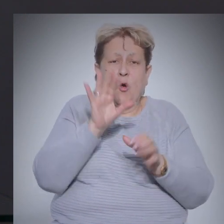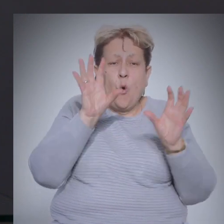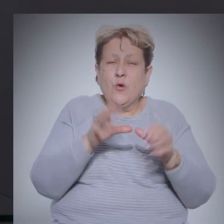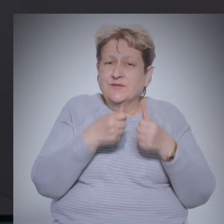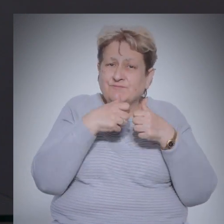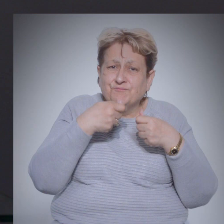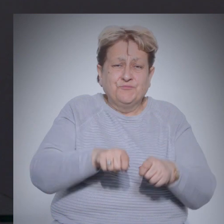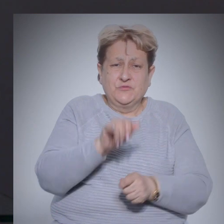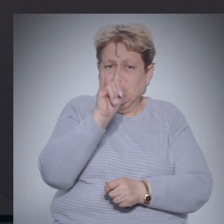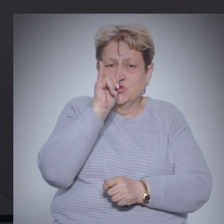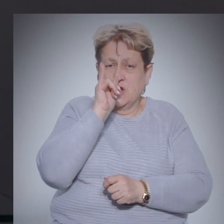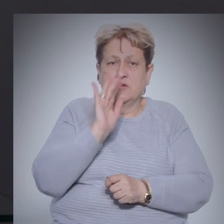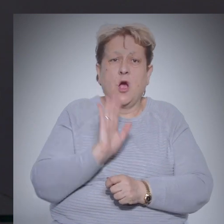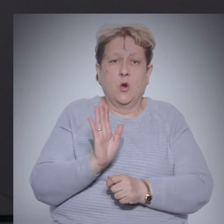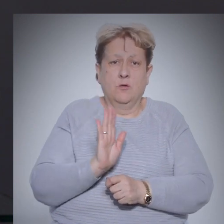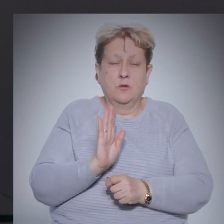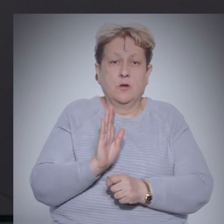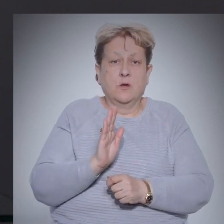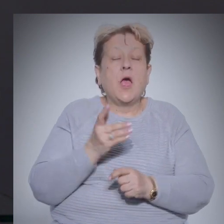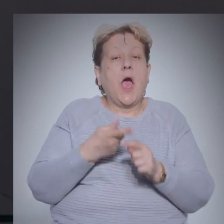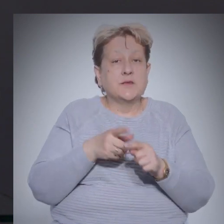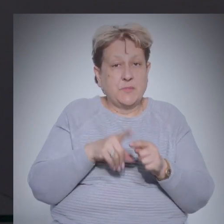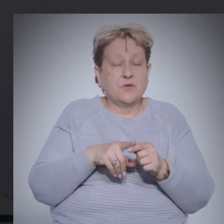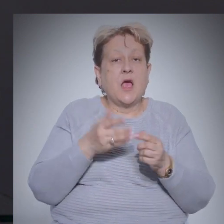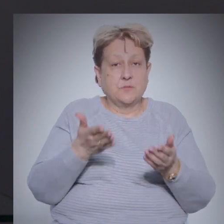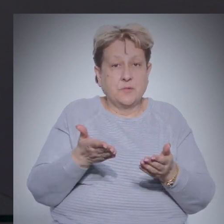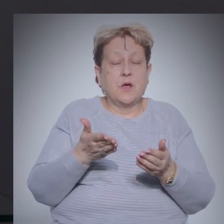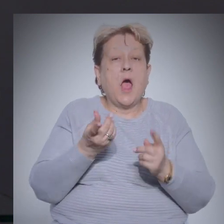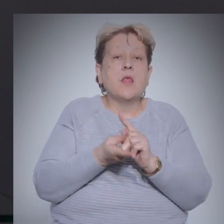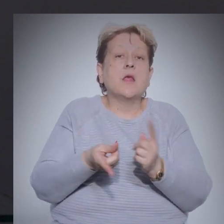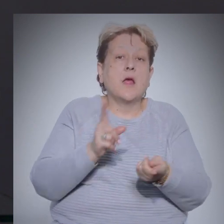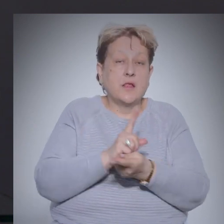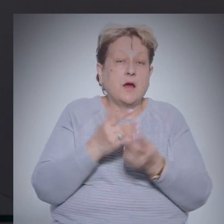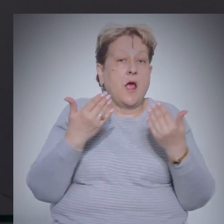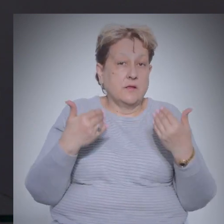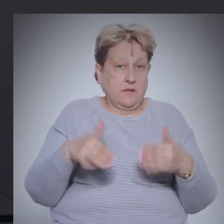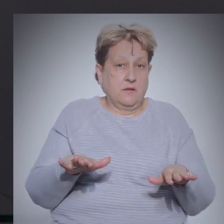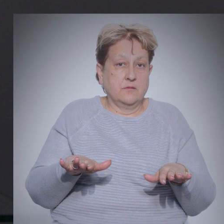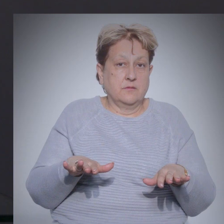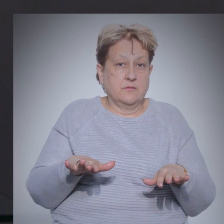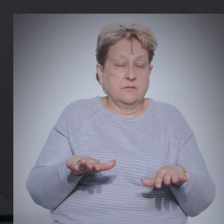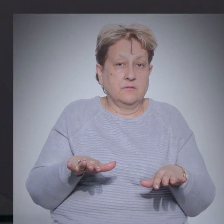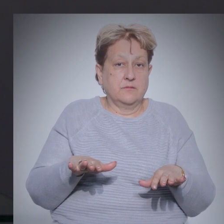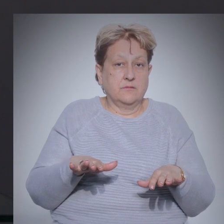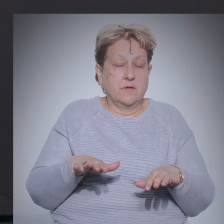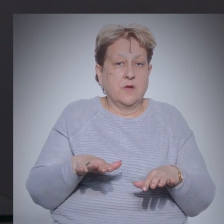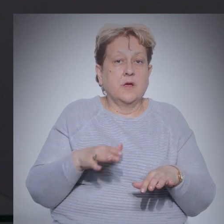ծանկանա դա անել։ Եվ այսպիսով անրադարնալով արդեն